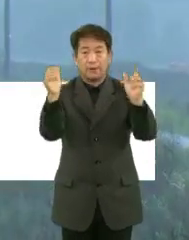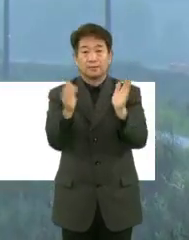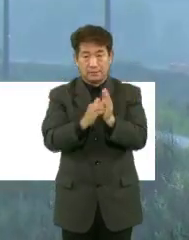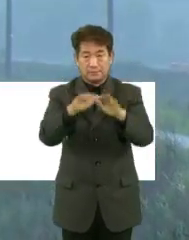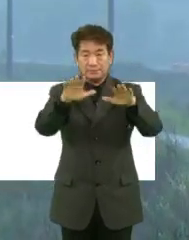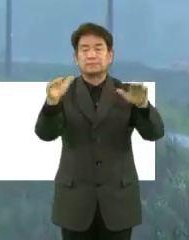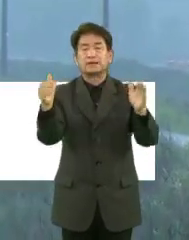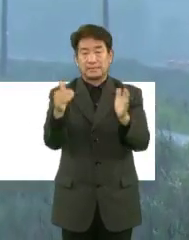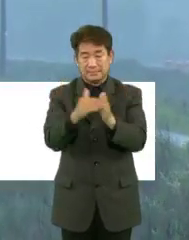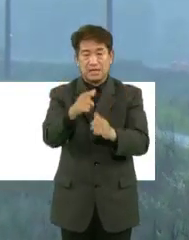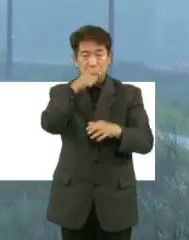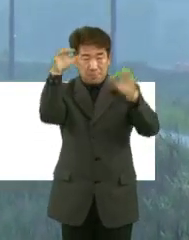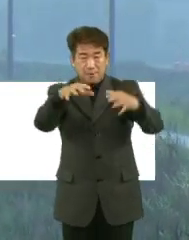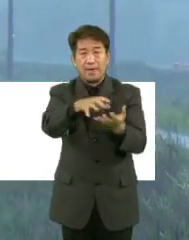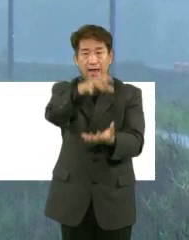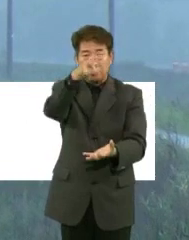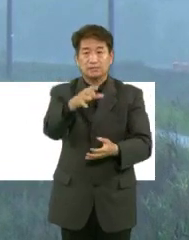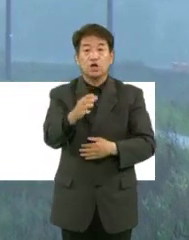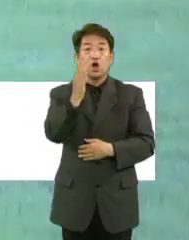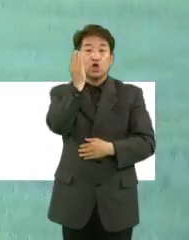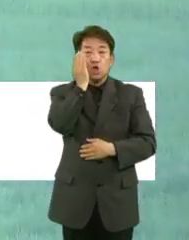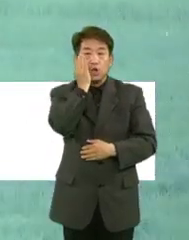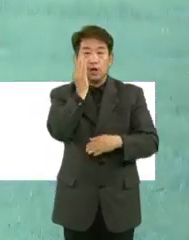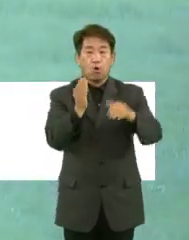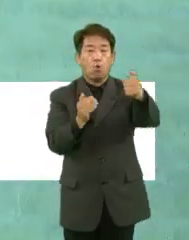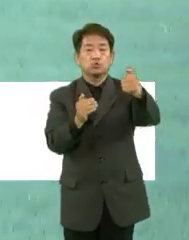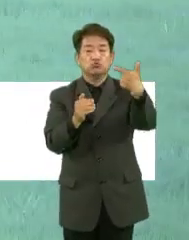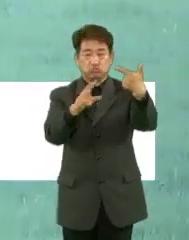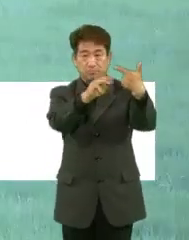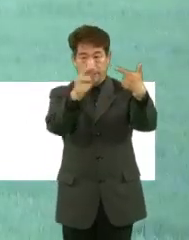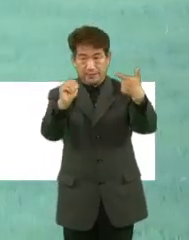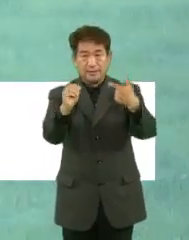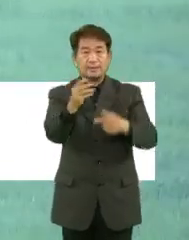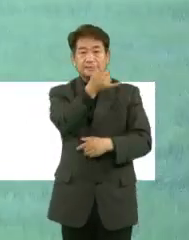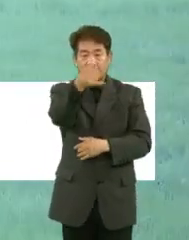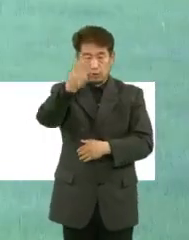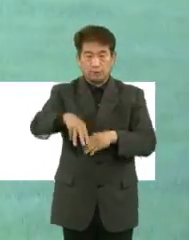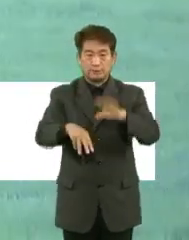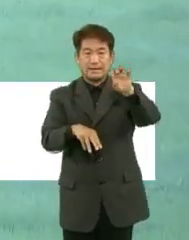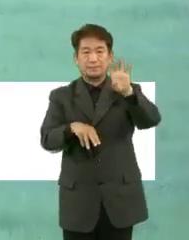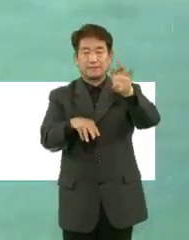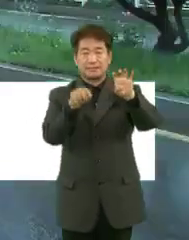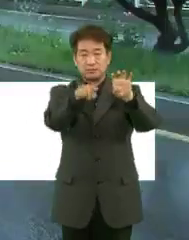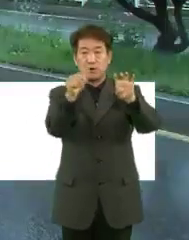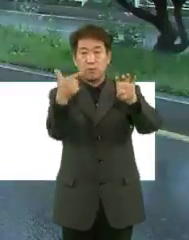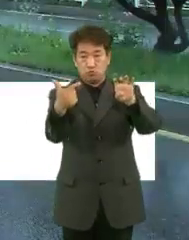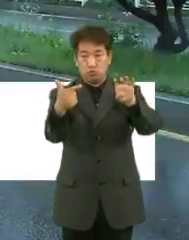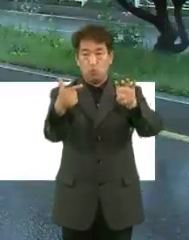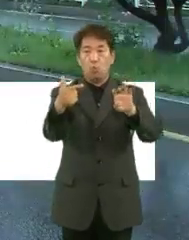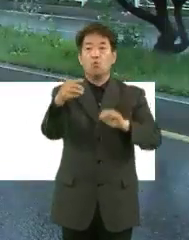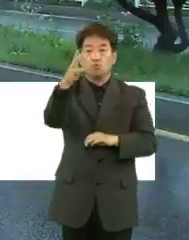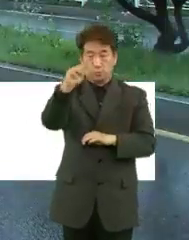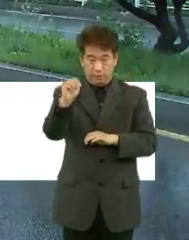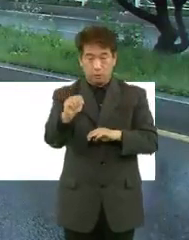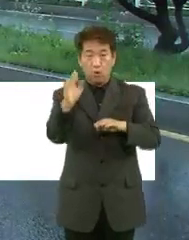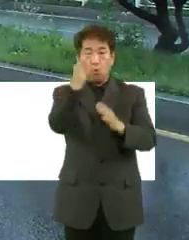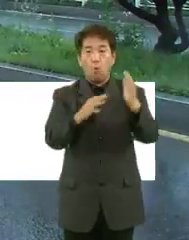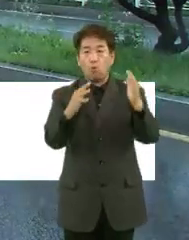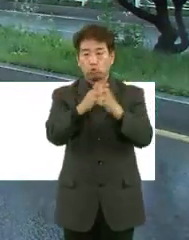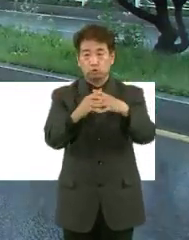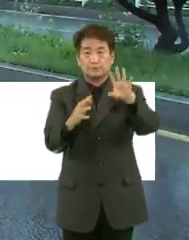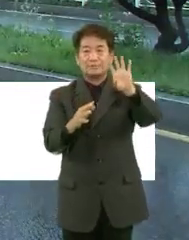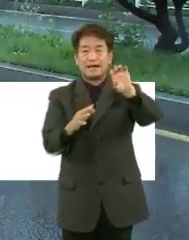내린 비의 양은 청양 정산이 56mm, 세종 44.5, 공주 정안은 45, 논산